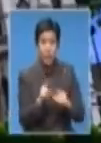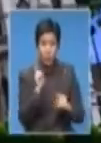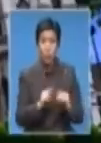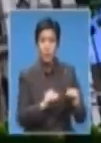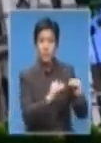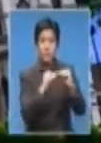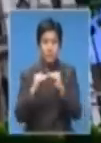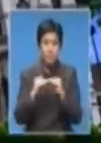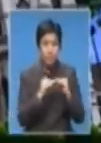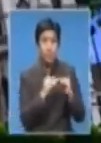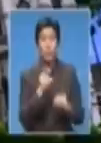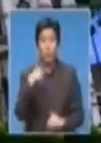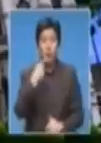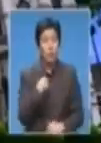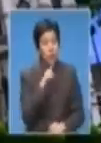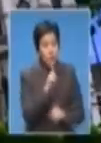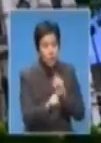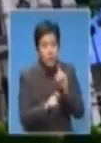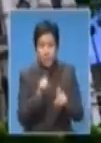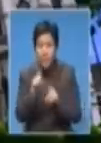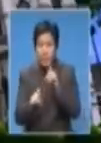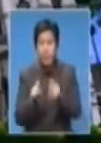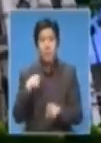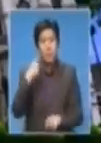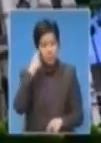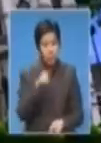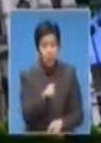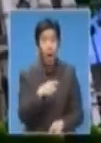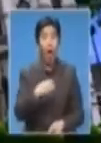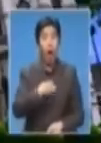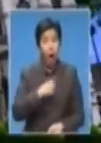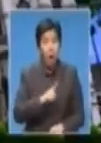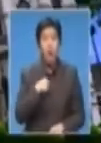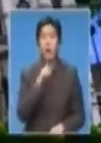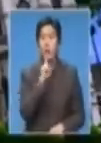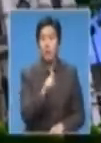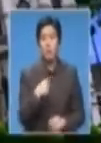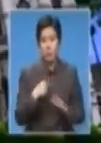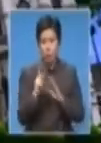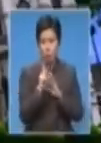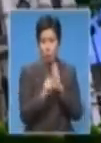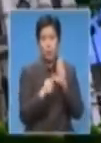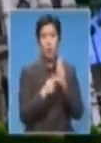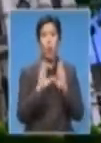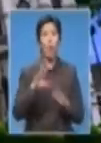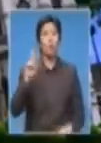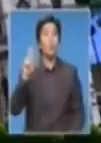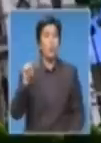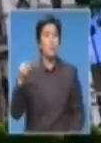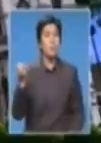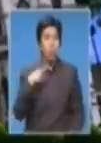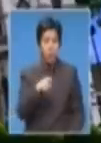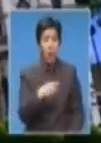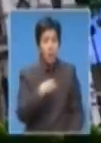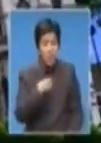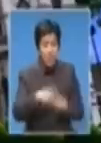อนต่อไปก็สอบถามความสมัครใจเขานะมีกฎของ UN อยู่แล้วนะครับเขาอยากทำอะ